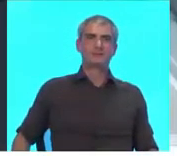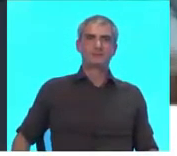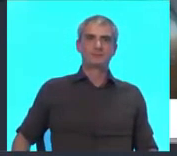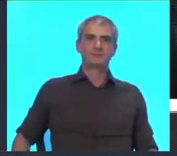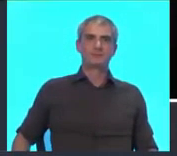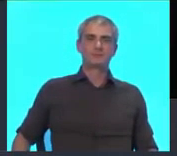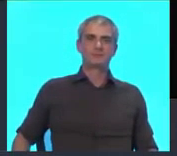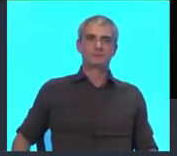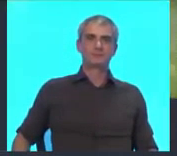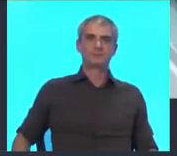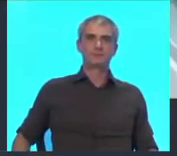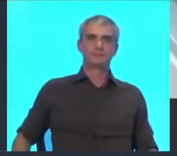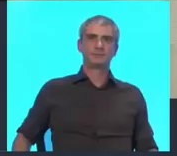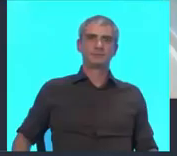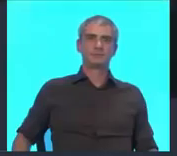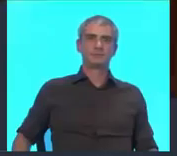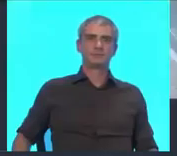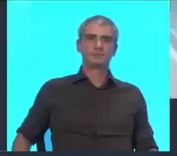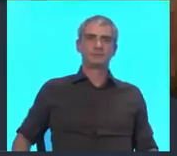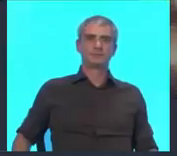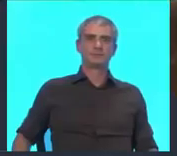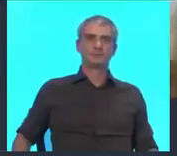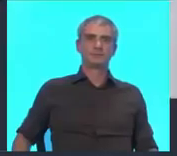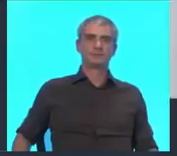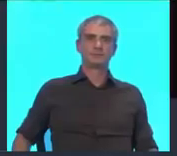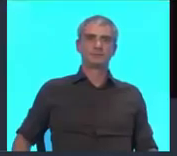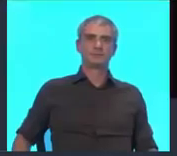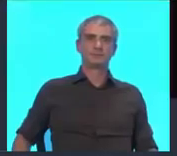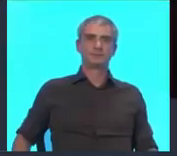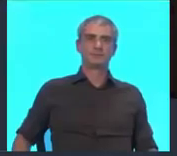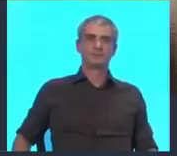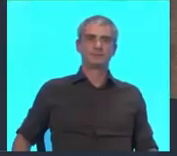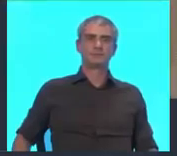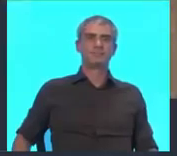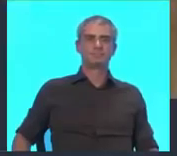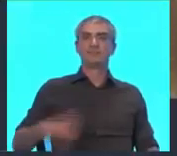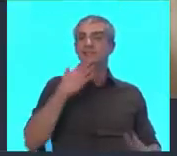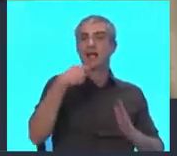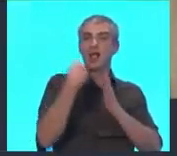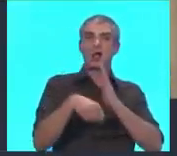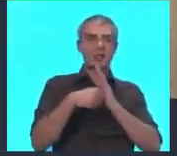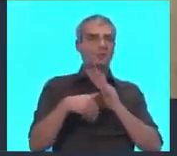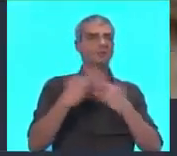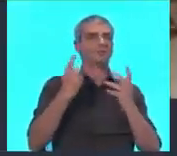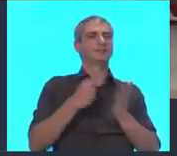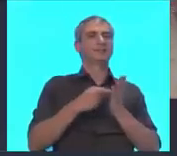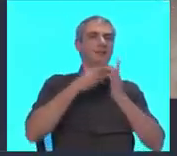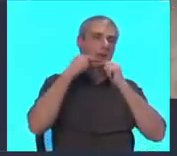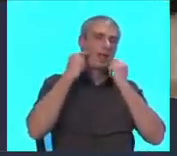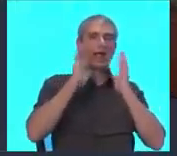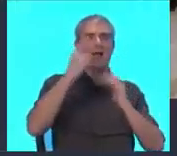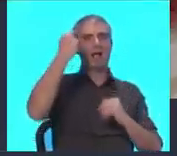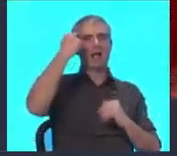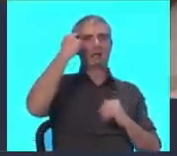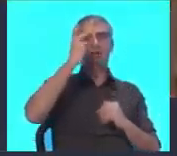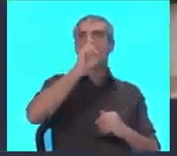הקונים בישראל כמה הבוקר עם סיבה לחייך, כך לפחות חשבו,